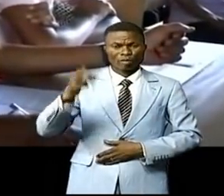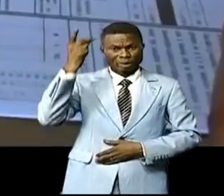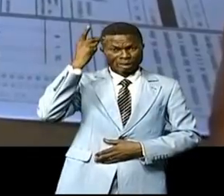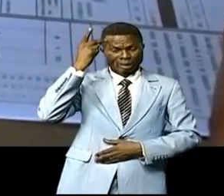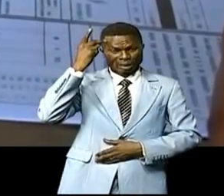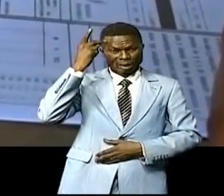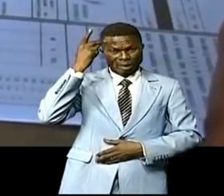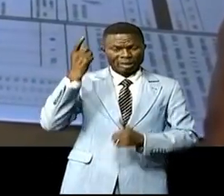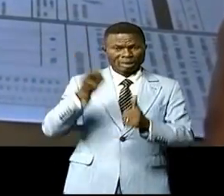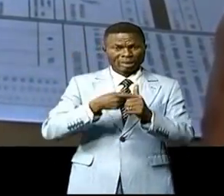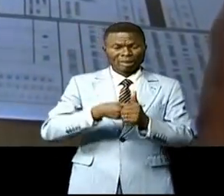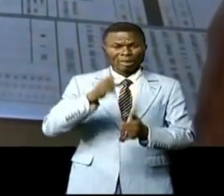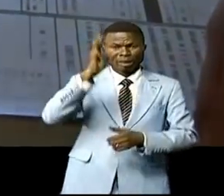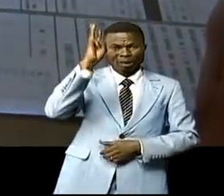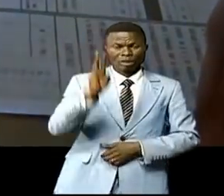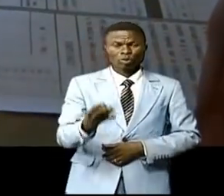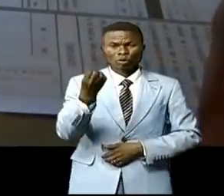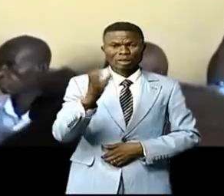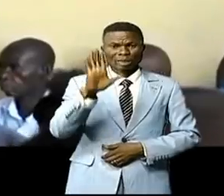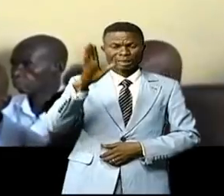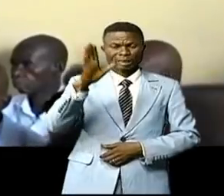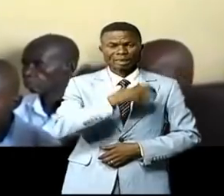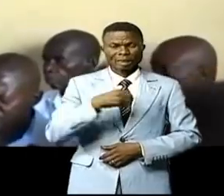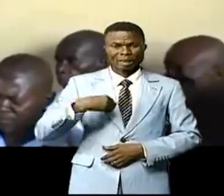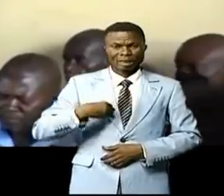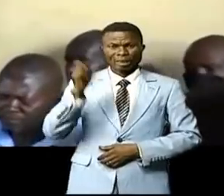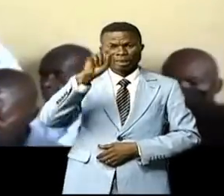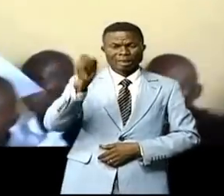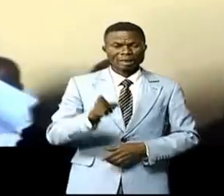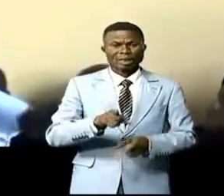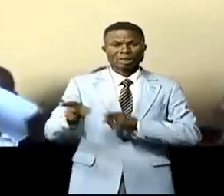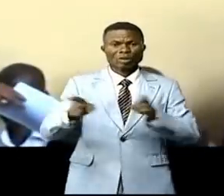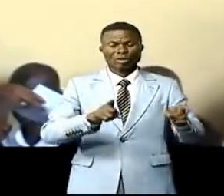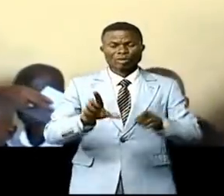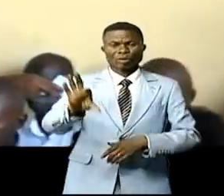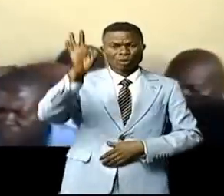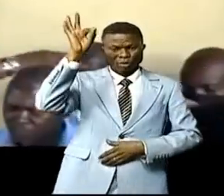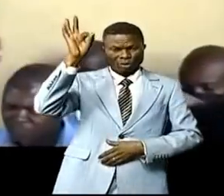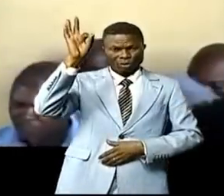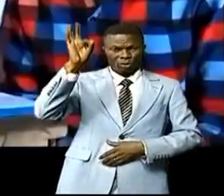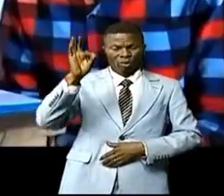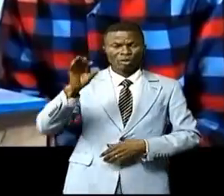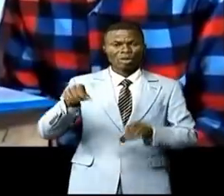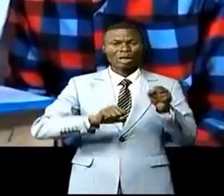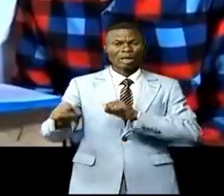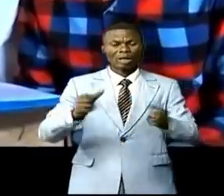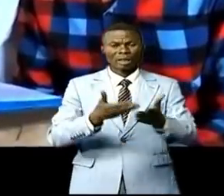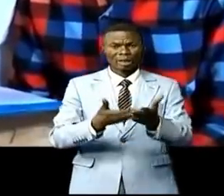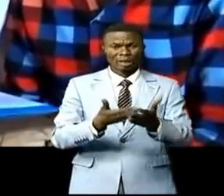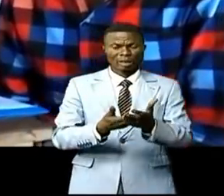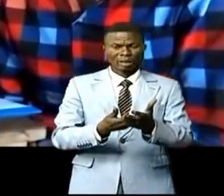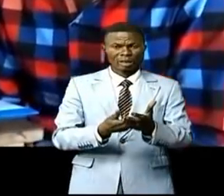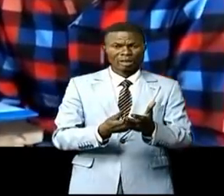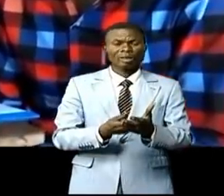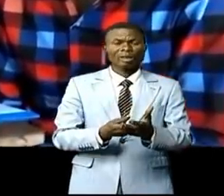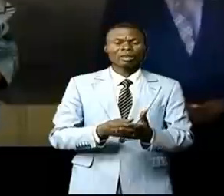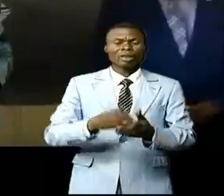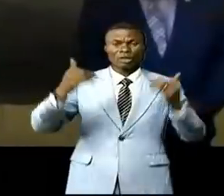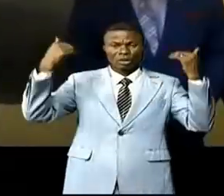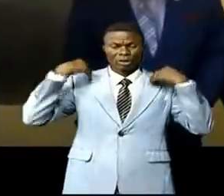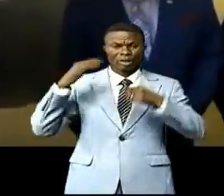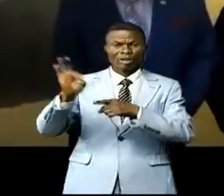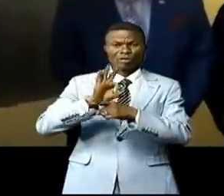dont 345 femmes. 32 filières ont été retenues pendant cette session. Dans son allocution, la patronne de la